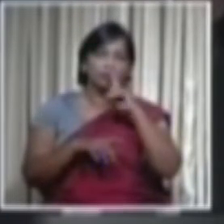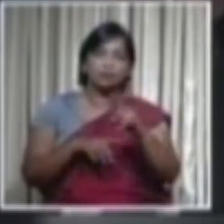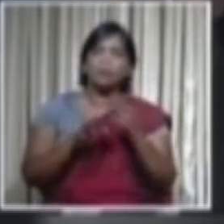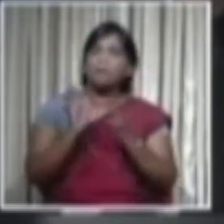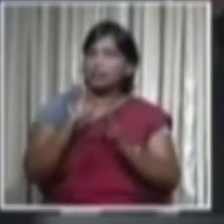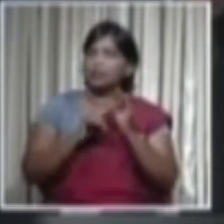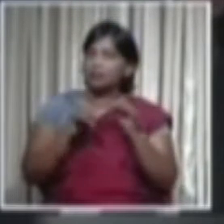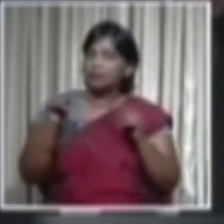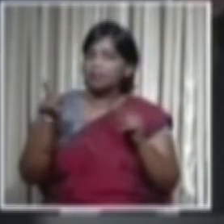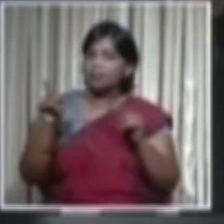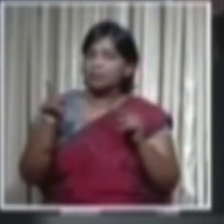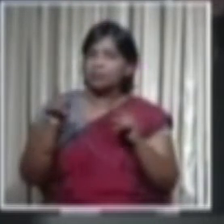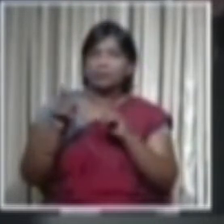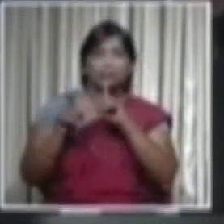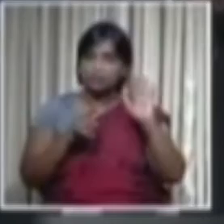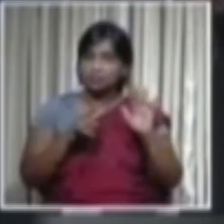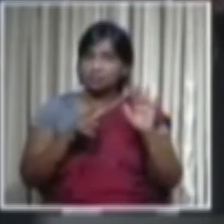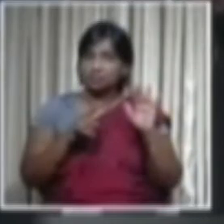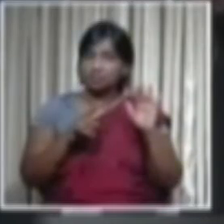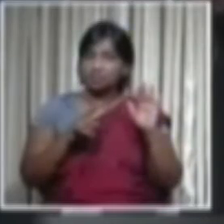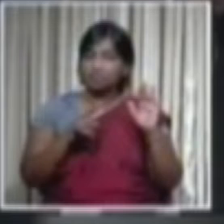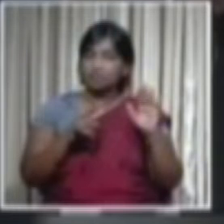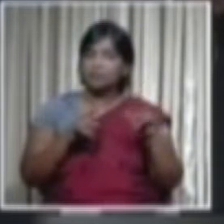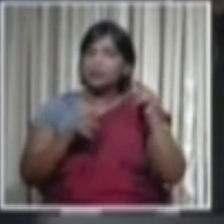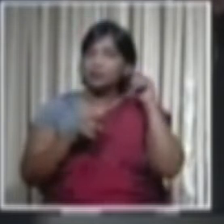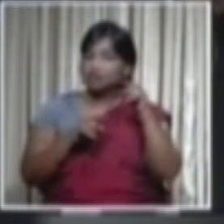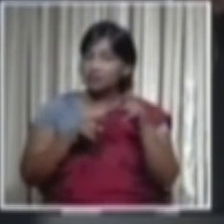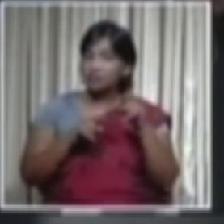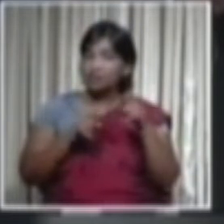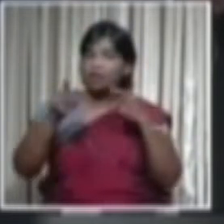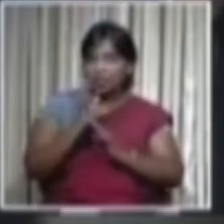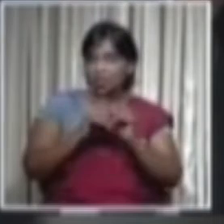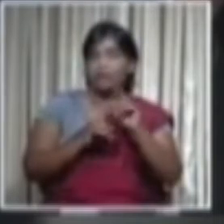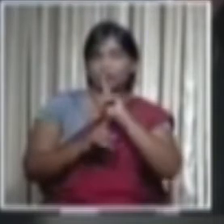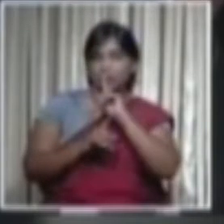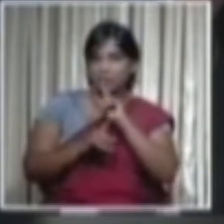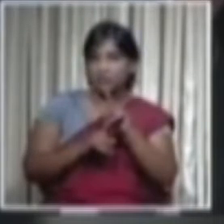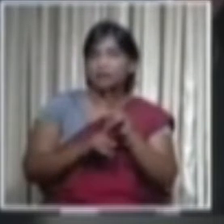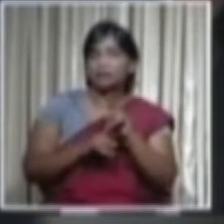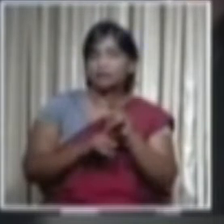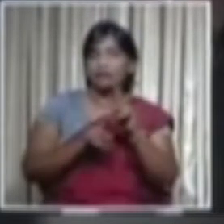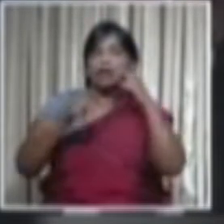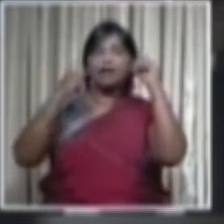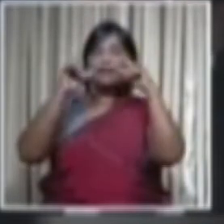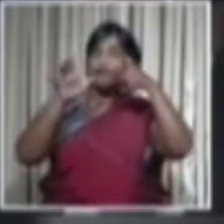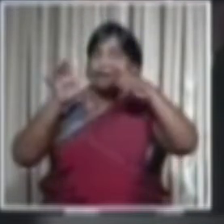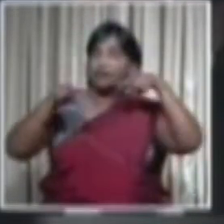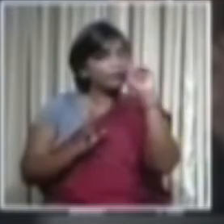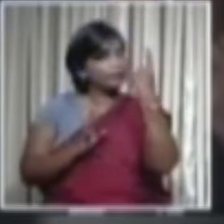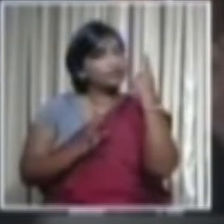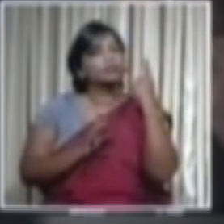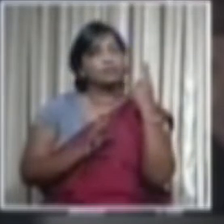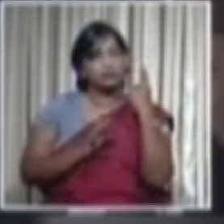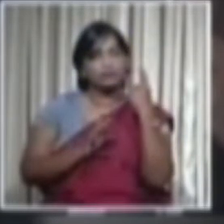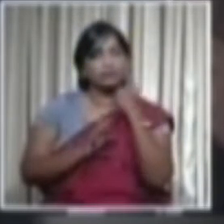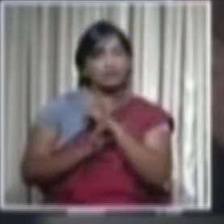නානායකාර මන්ත්‍රීතුමා කතා කරමින් සිට ඔබතුමා දෙසට ගමන් කළ බව ඒක ඇති පටිගත වෙලා ඒ ගැන සැකයක් නැහැ.